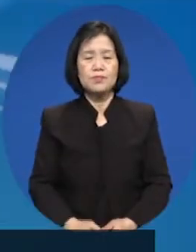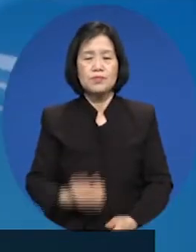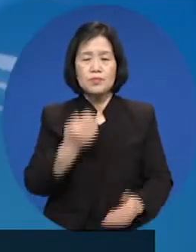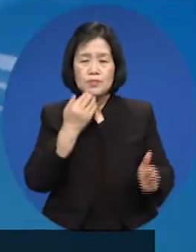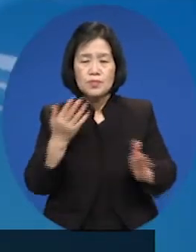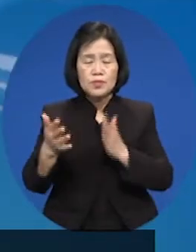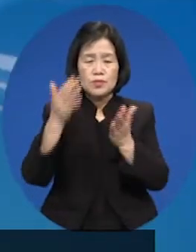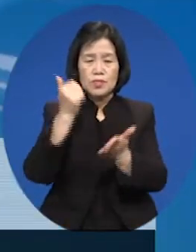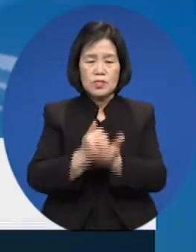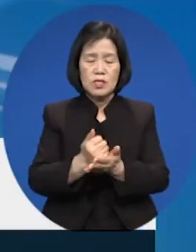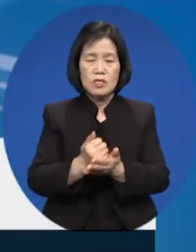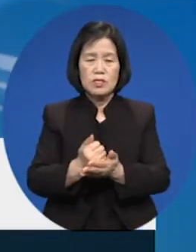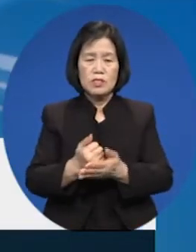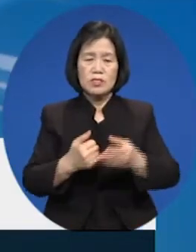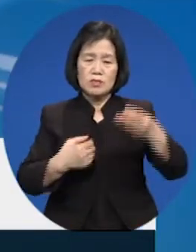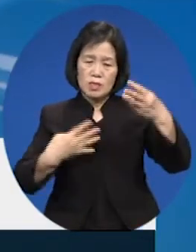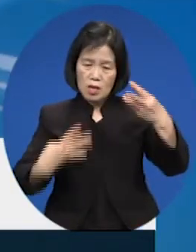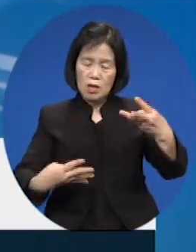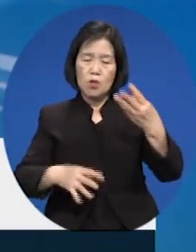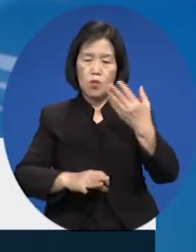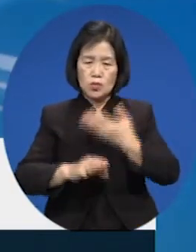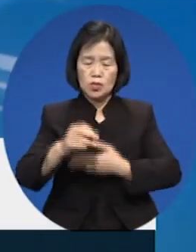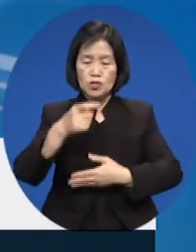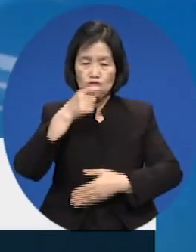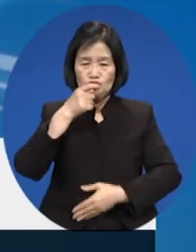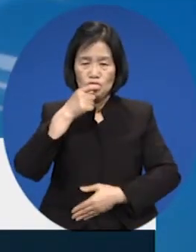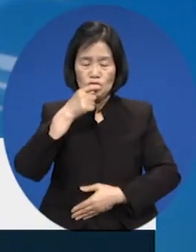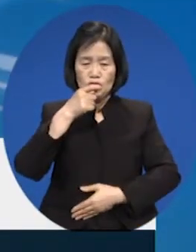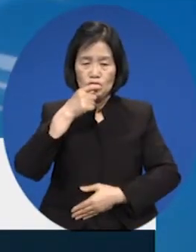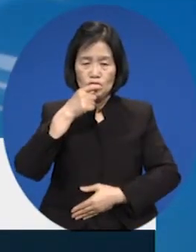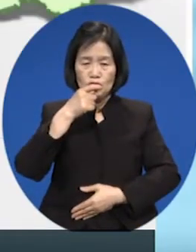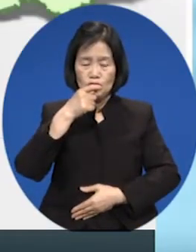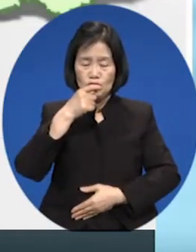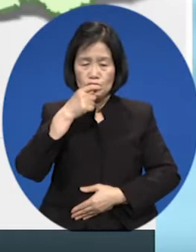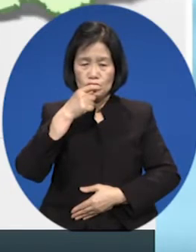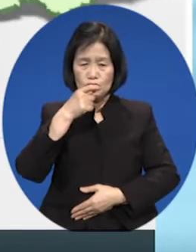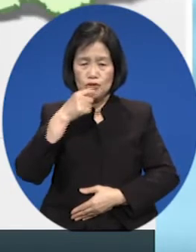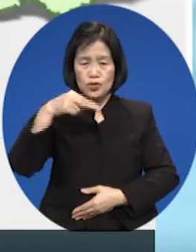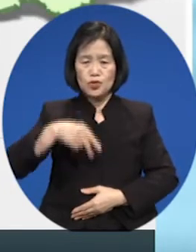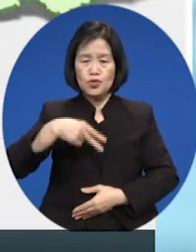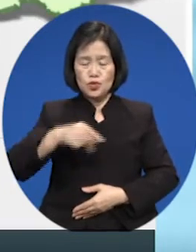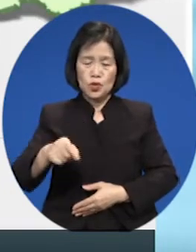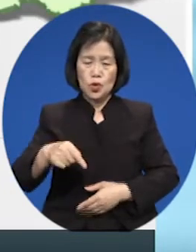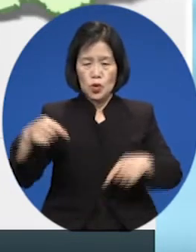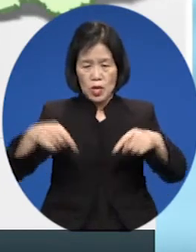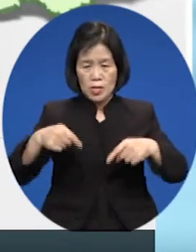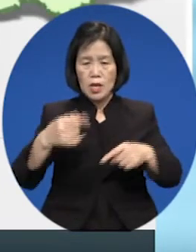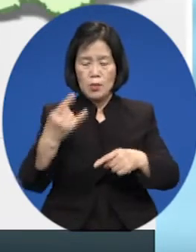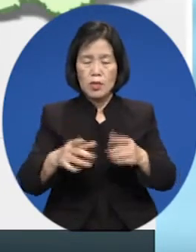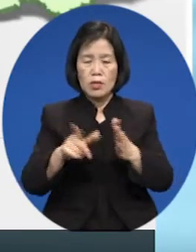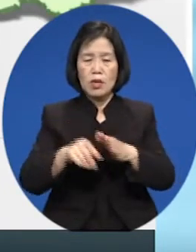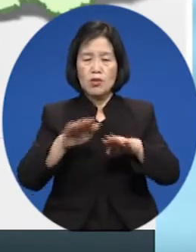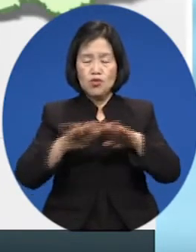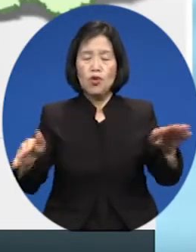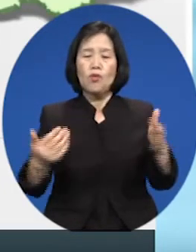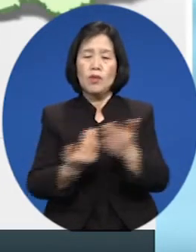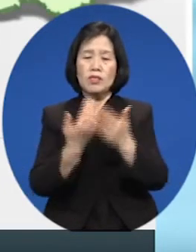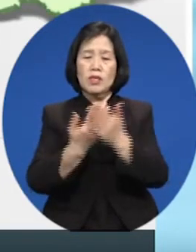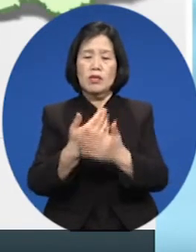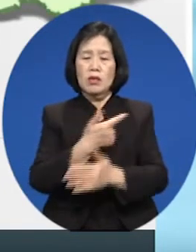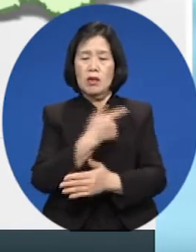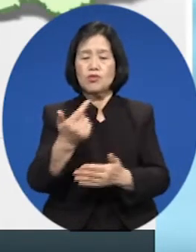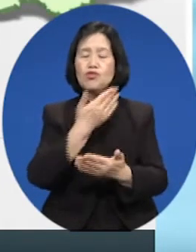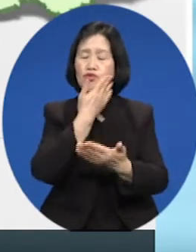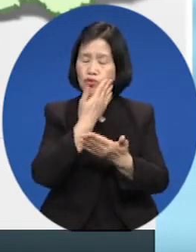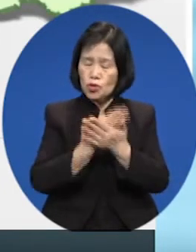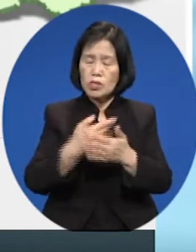4일 오전에 수원시청에서 열린 경기도 수원시 수소에너지사업 협력 간담회에서 균형발전은 매우 중요한